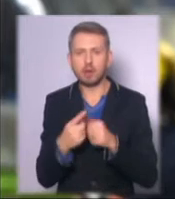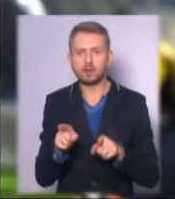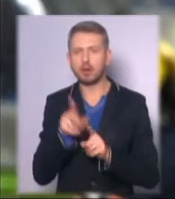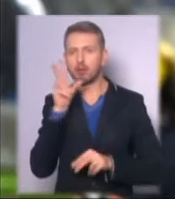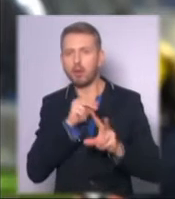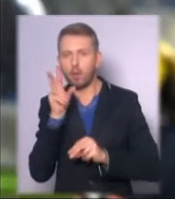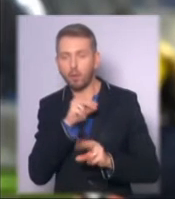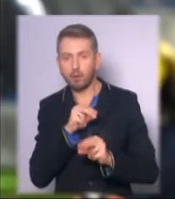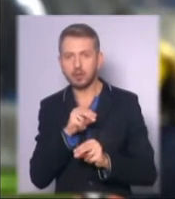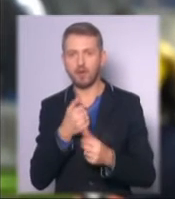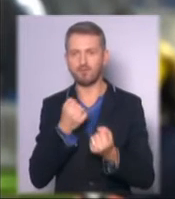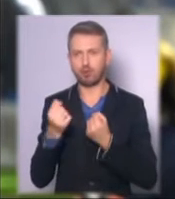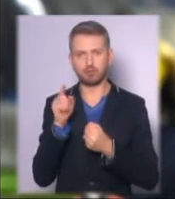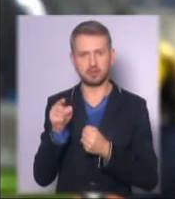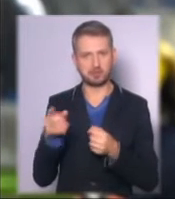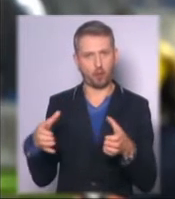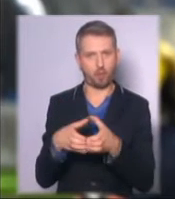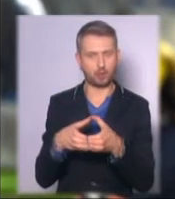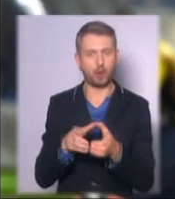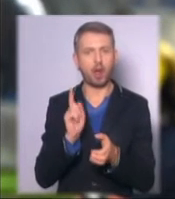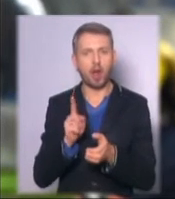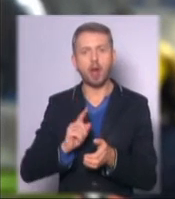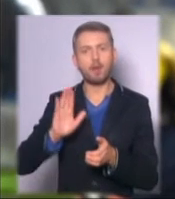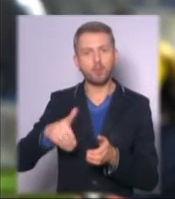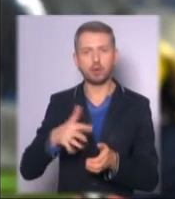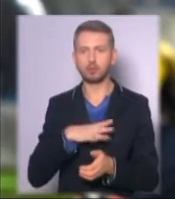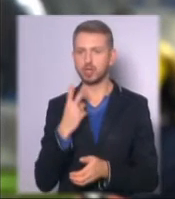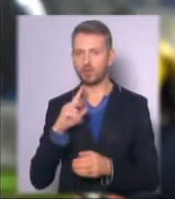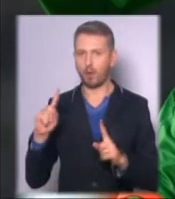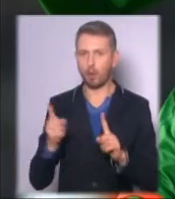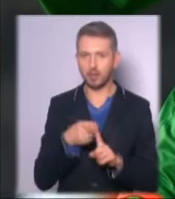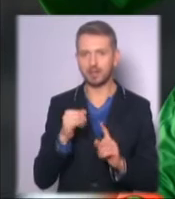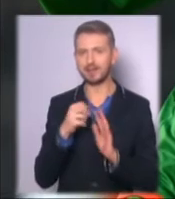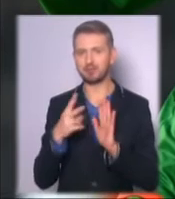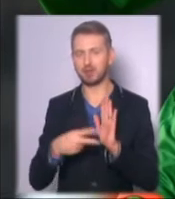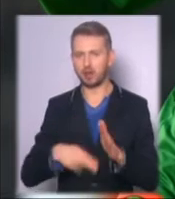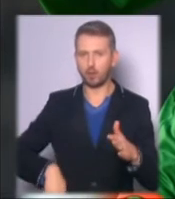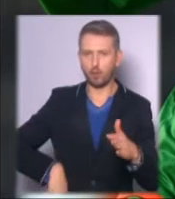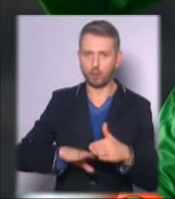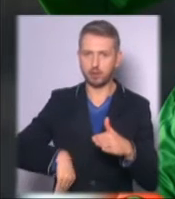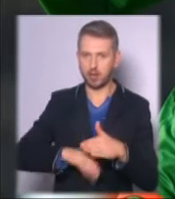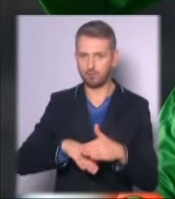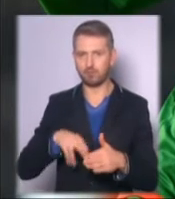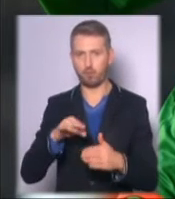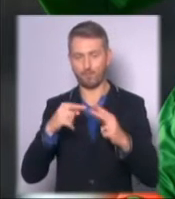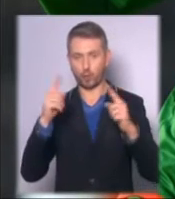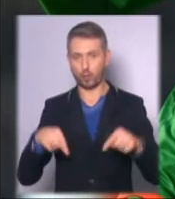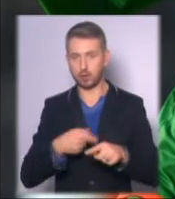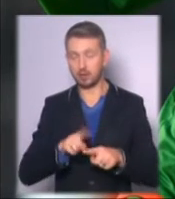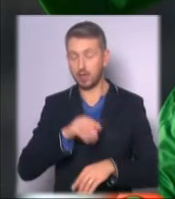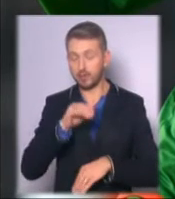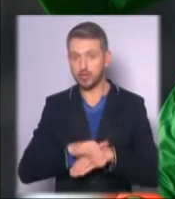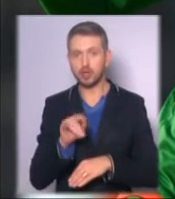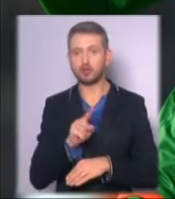у боротьбі з грізними господарями. Але далі були 2 голи і 17 ударів по воротах. Це свідчить про те, що